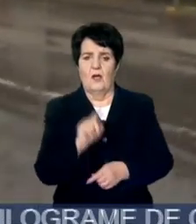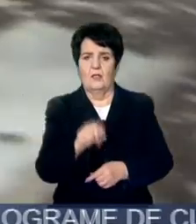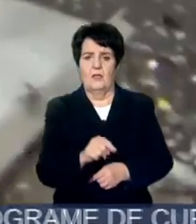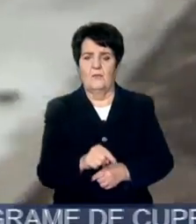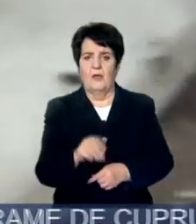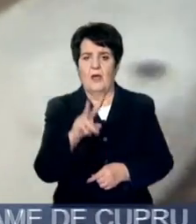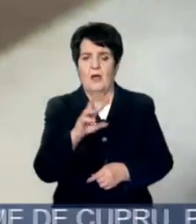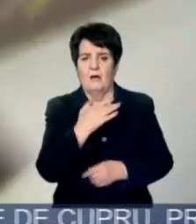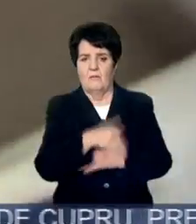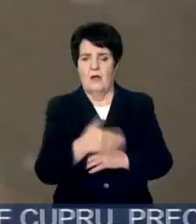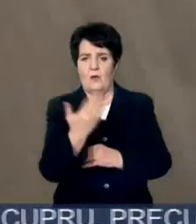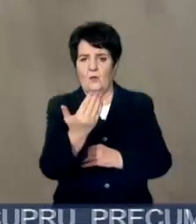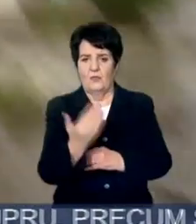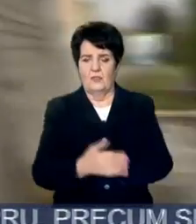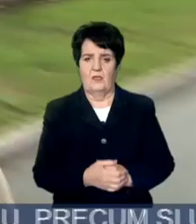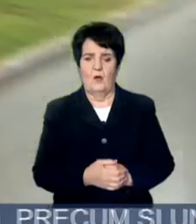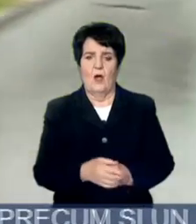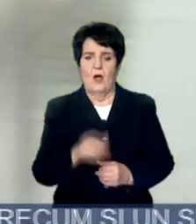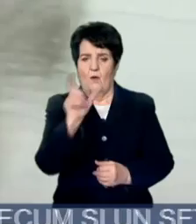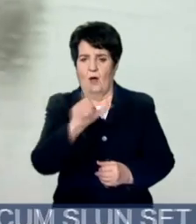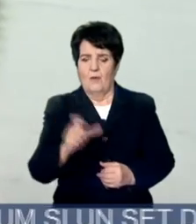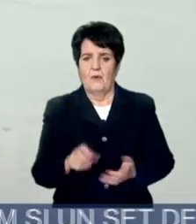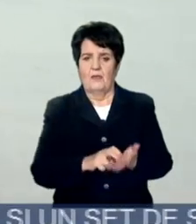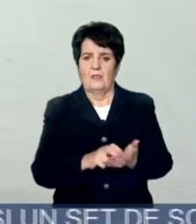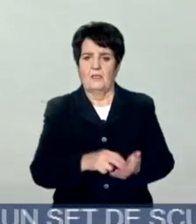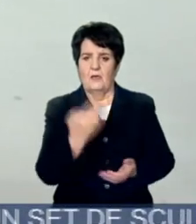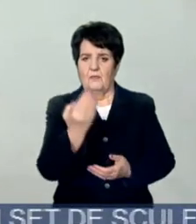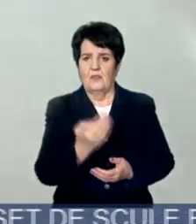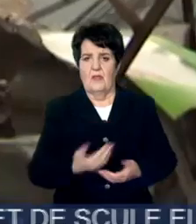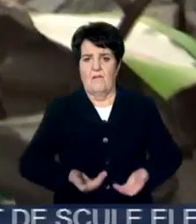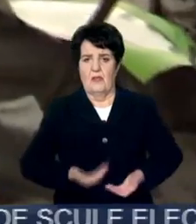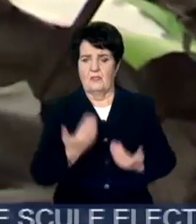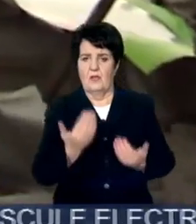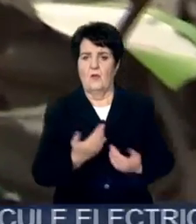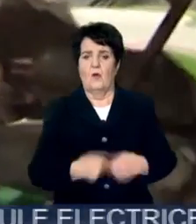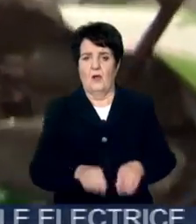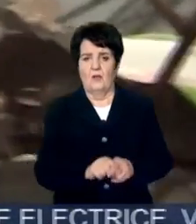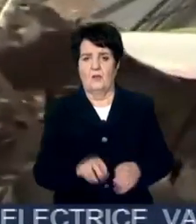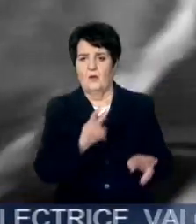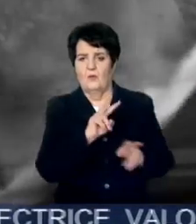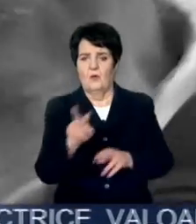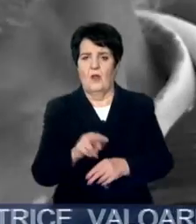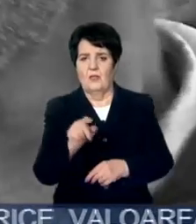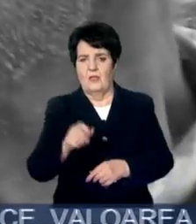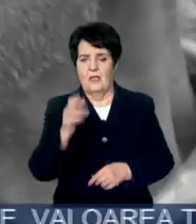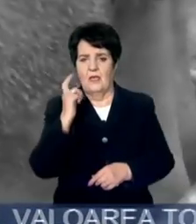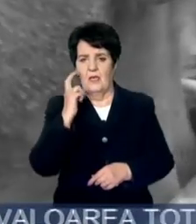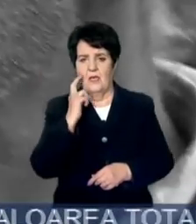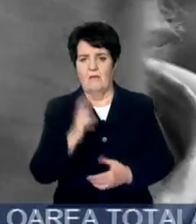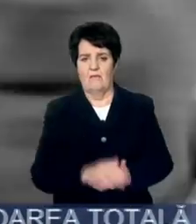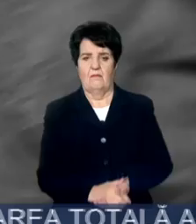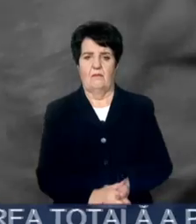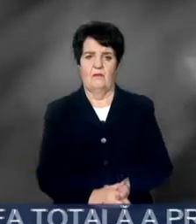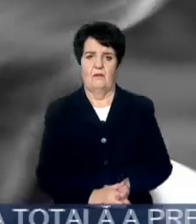pe malul său estic. Băștinașii se tem pentru viața lor, dar așa traversează podul pe partea controlată de Kiev.